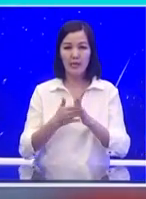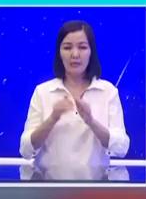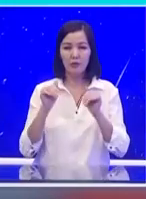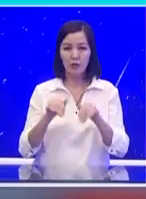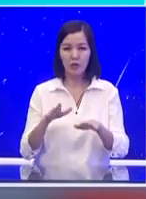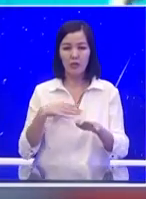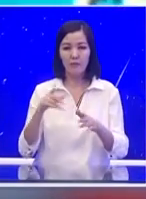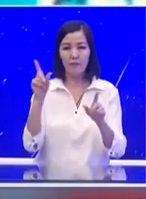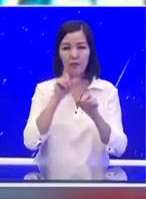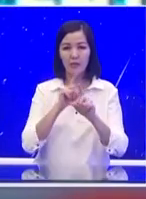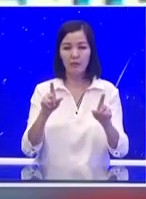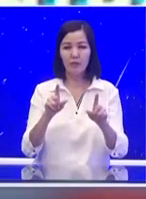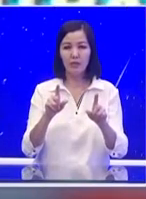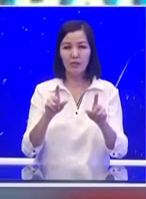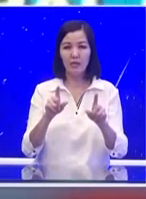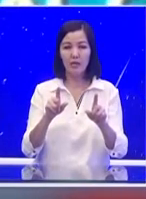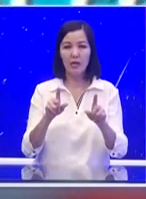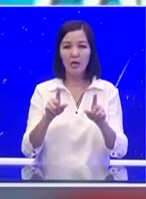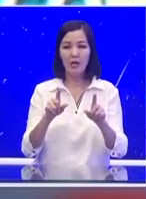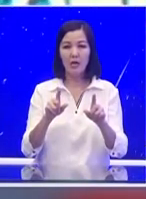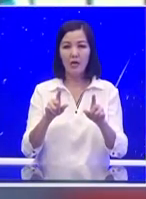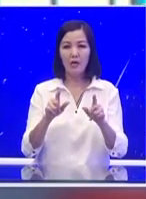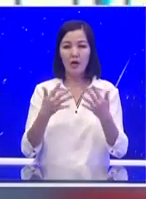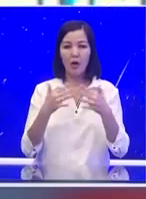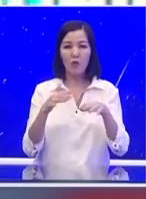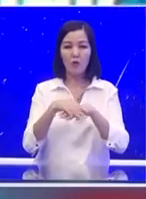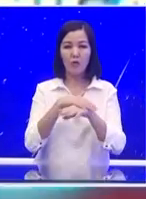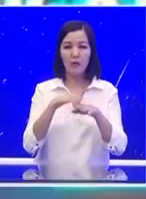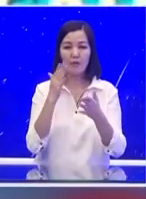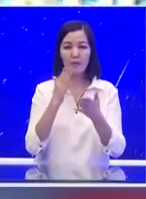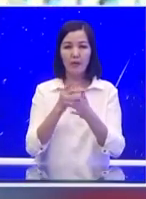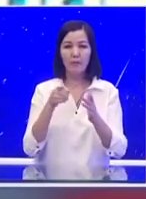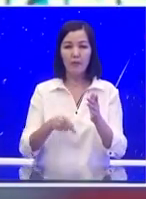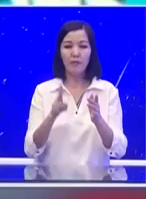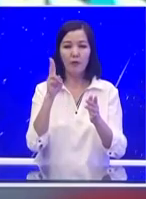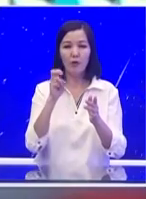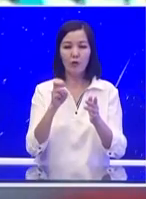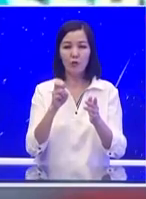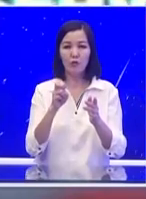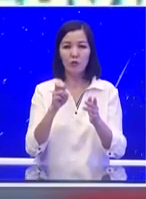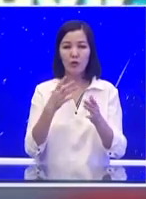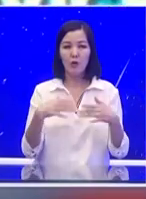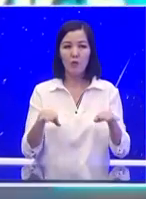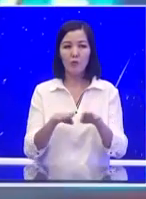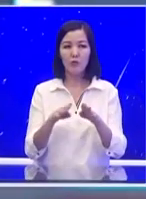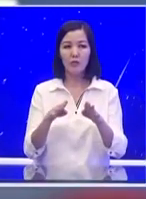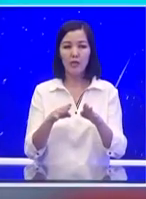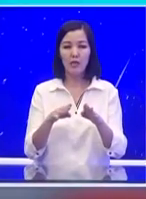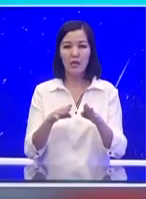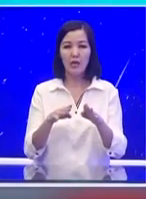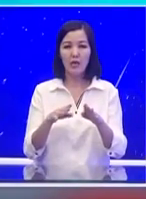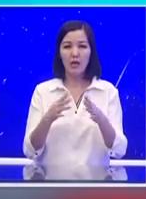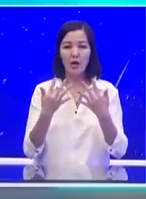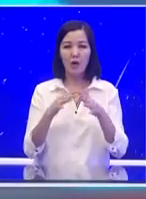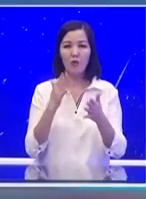бізде мектептерді жоқ елді мекендер бар. Жалпы еліміз бойынша 1200-ге жуық осында елді мекен бар. Онда